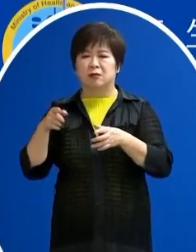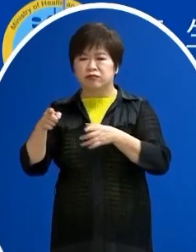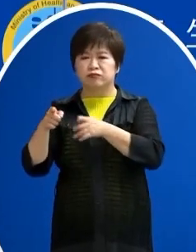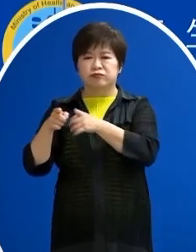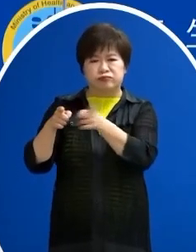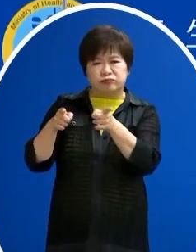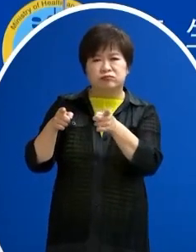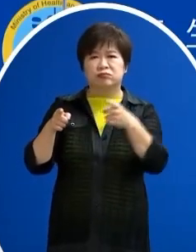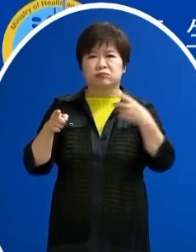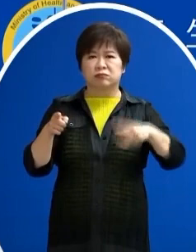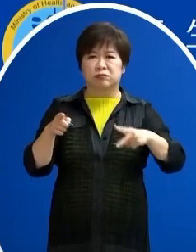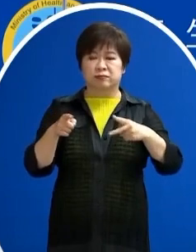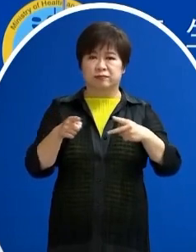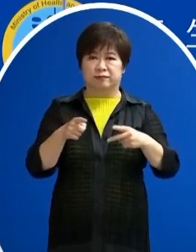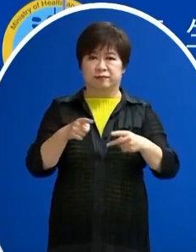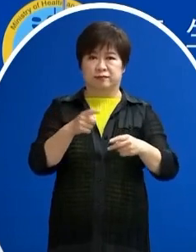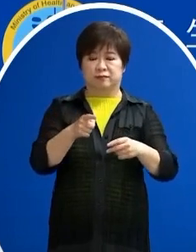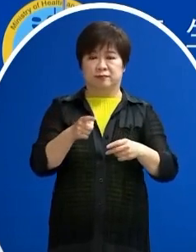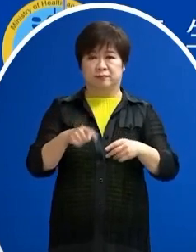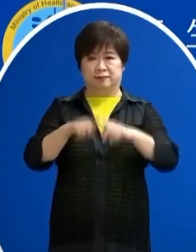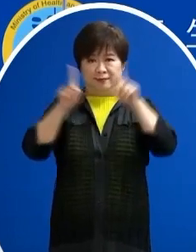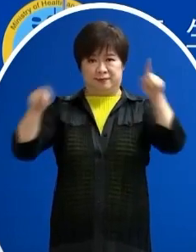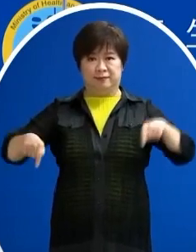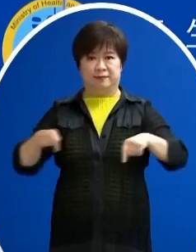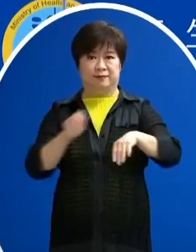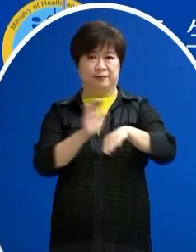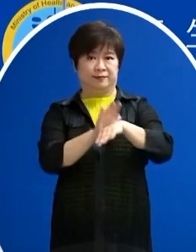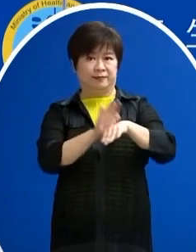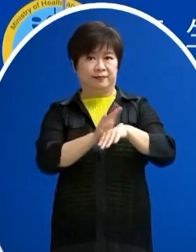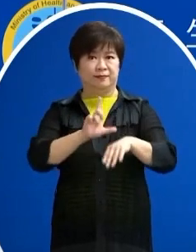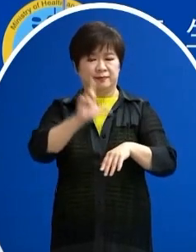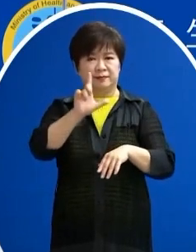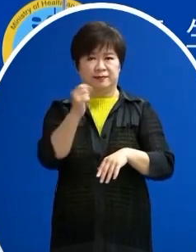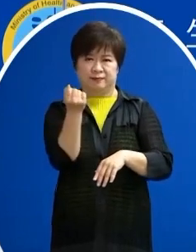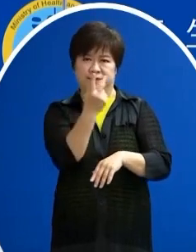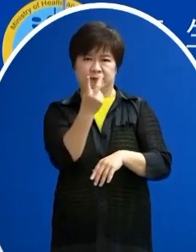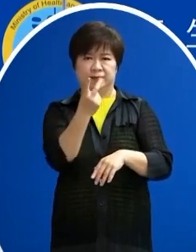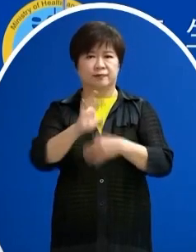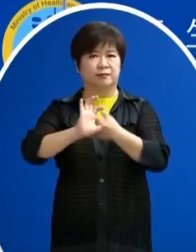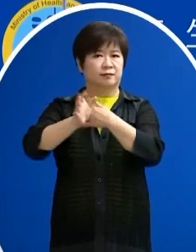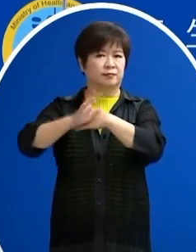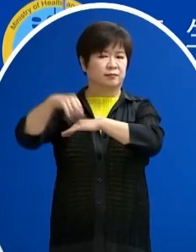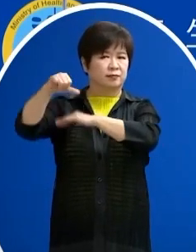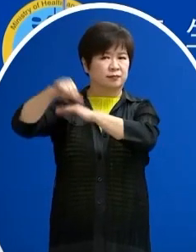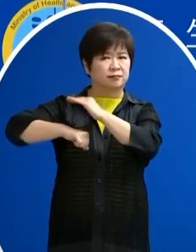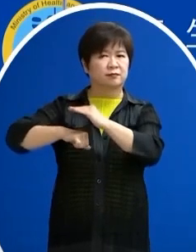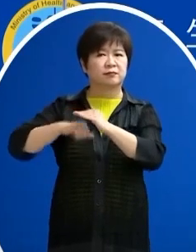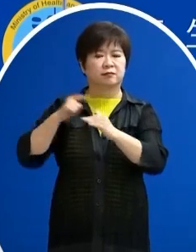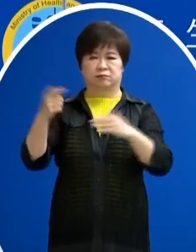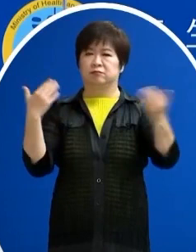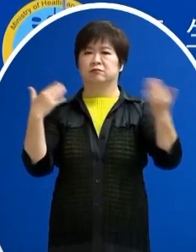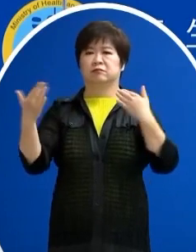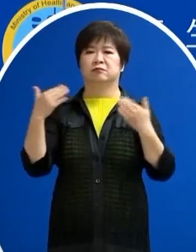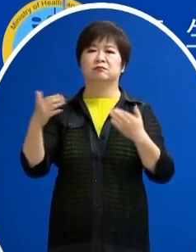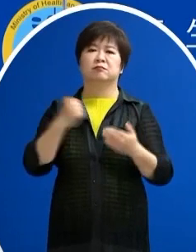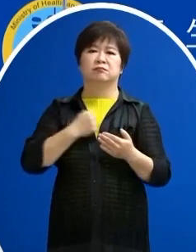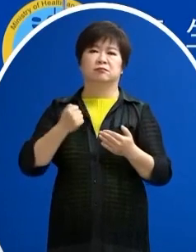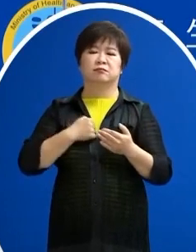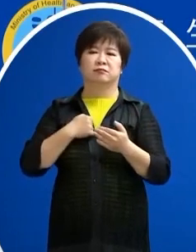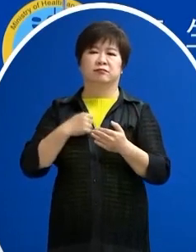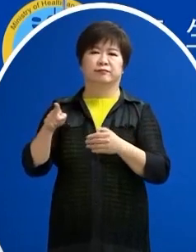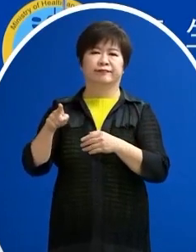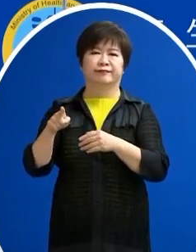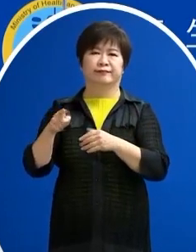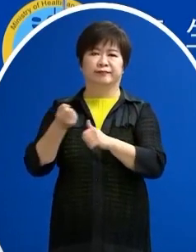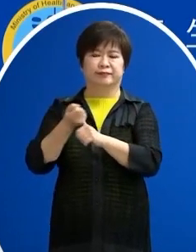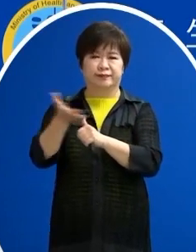那我们这张上面扣除掉最左边跟最右边上面的两个，都是跟境外移入已经明确知道有关系的哈、哦，这